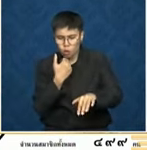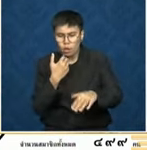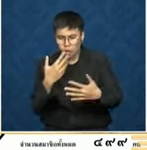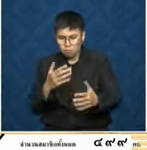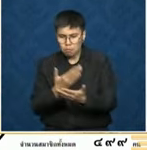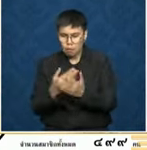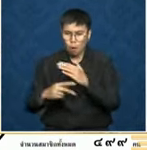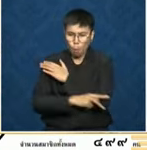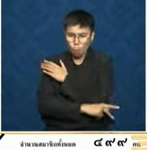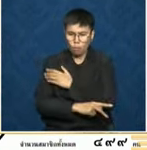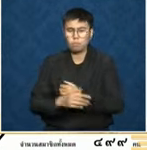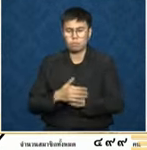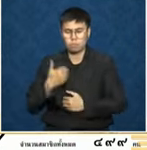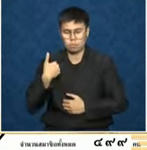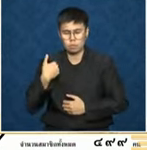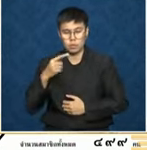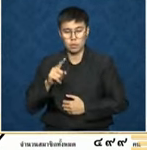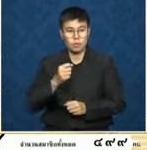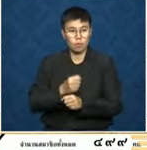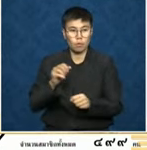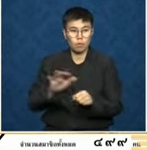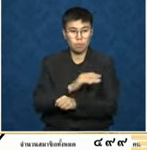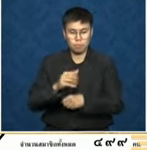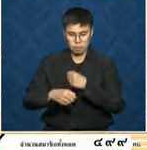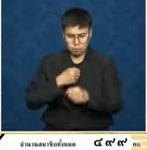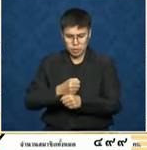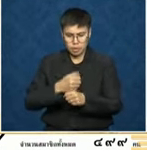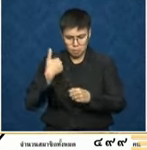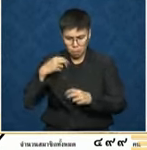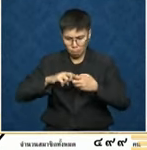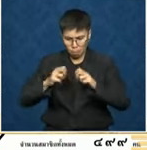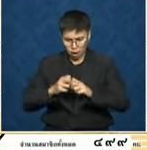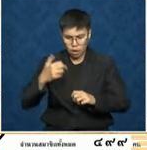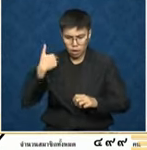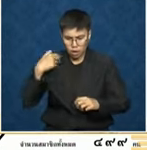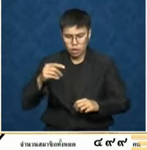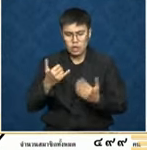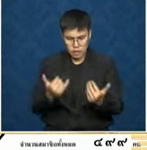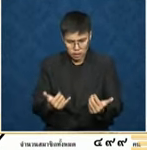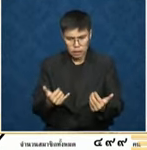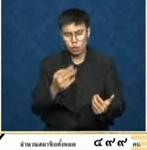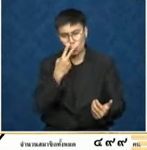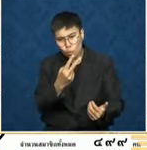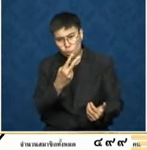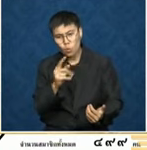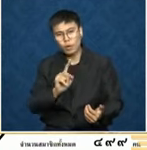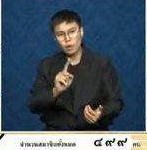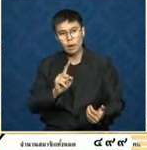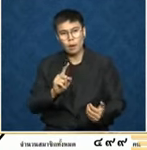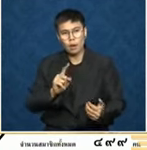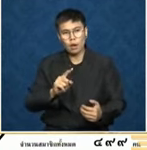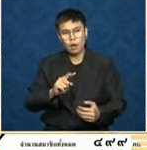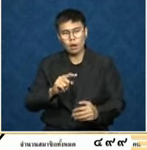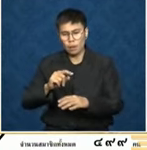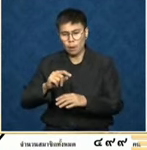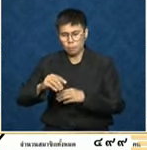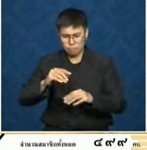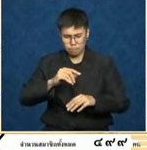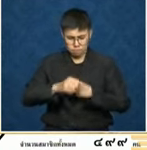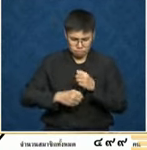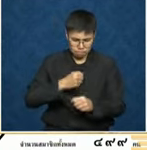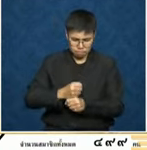ในหน้าฝนแล้วหน่วยงานเขาก็ต้องรีบดำเนินการให้แล้วเสร็จภายในปีงบประมาณมันก็เลยเกิดปัญหานอกจากนี้นะครับถ้าเราสังเกตดีๆเนี่ยในช่วงปลายปีงบประมาณเนี่ย